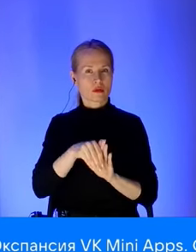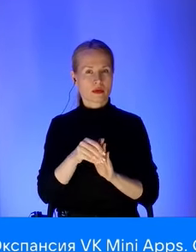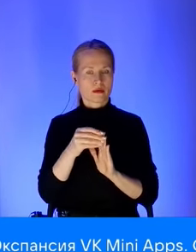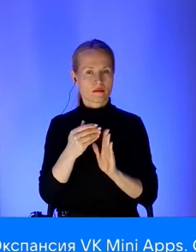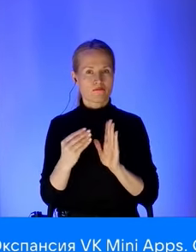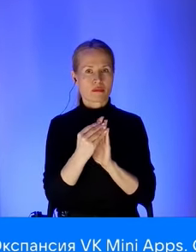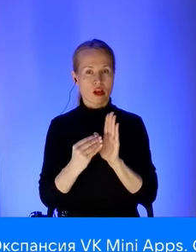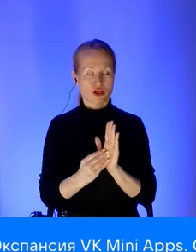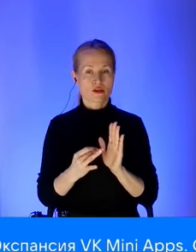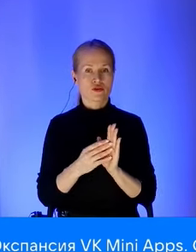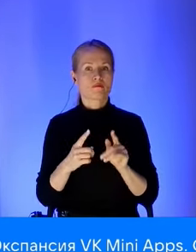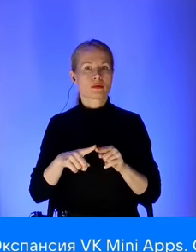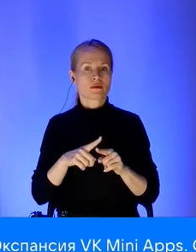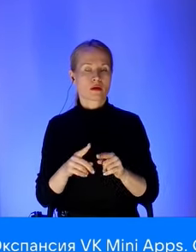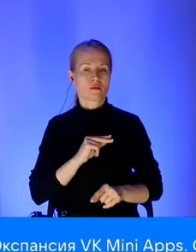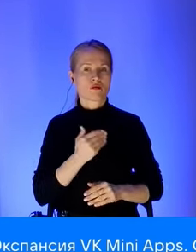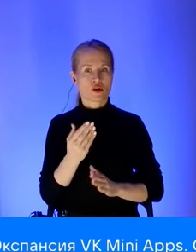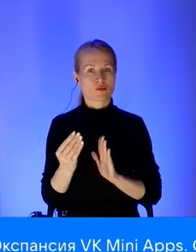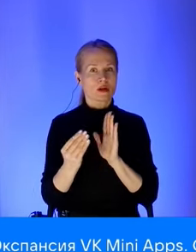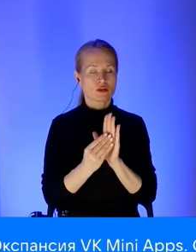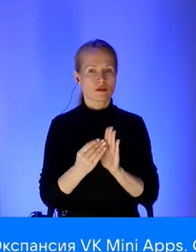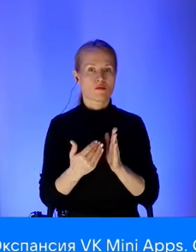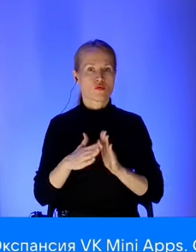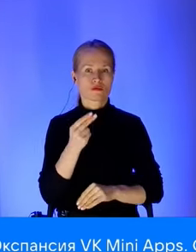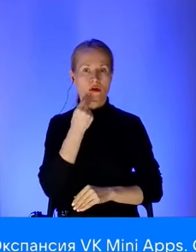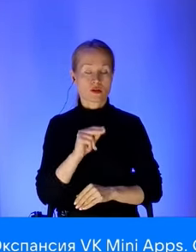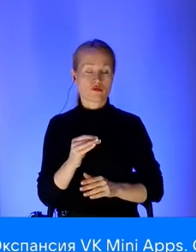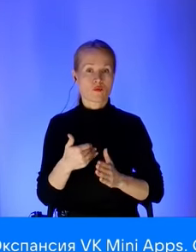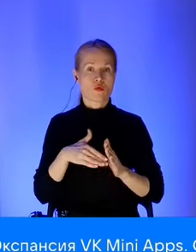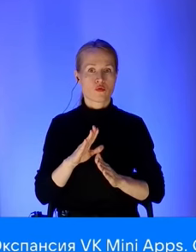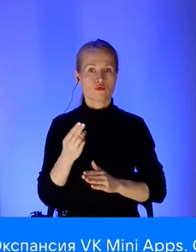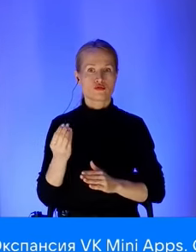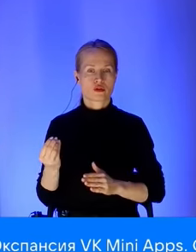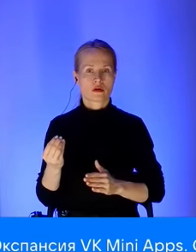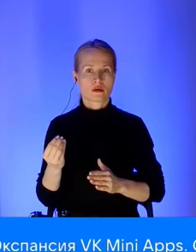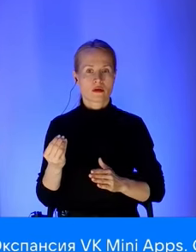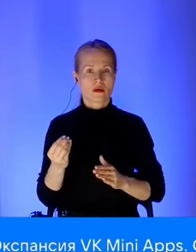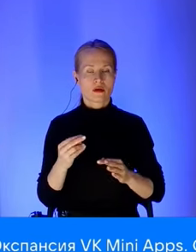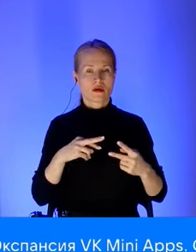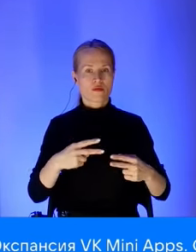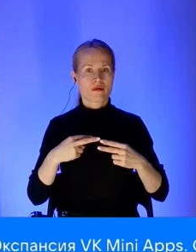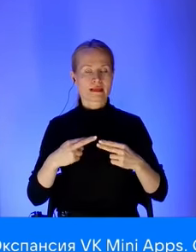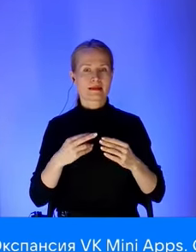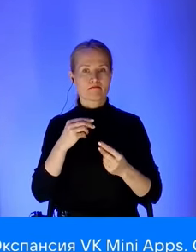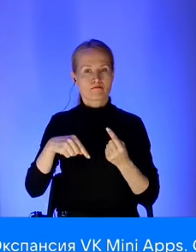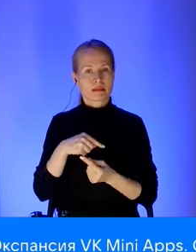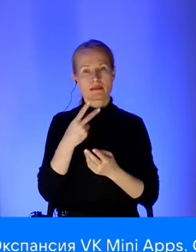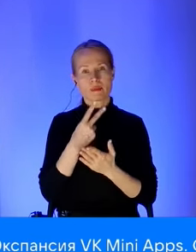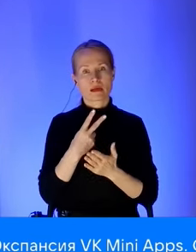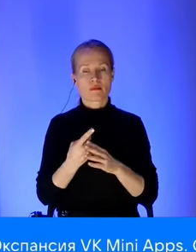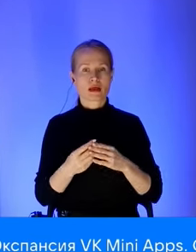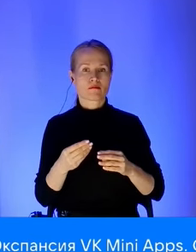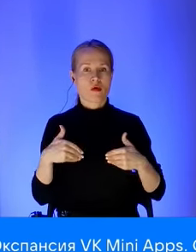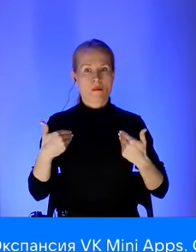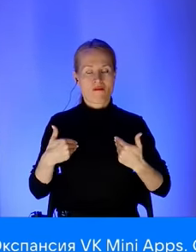приложения. Чем быстрее работает ваше приложение, тем лучше качество, тем лучше конверсия, тем лучше бизнес-показатели. Поэтому перформанс